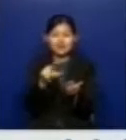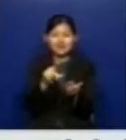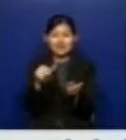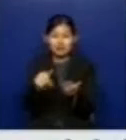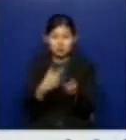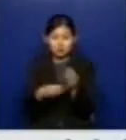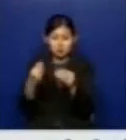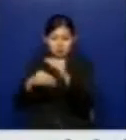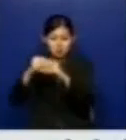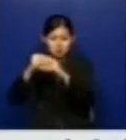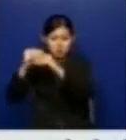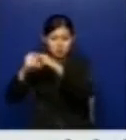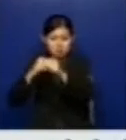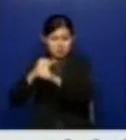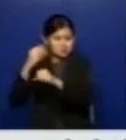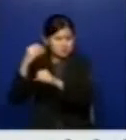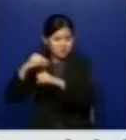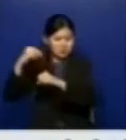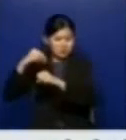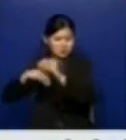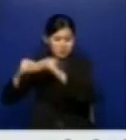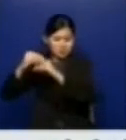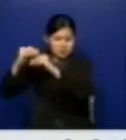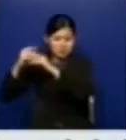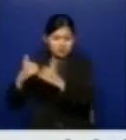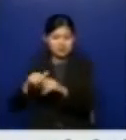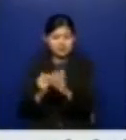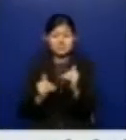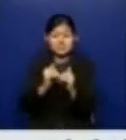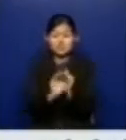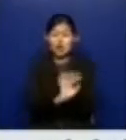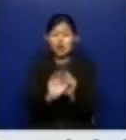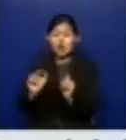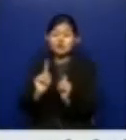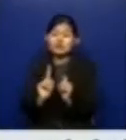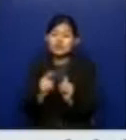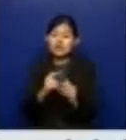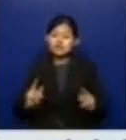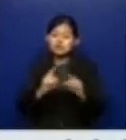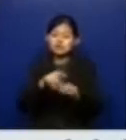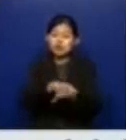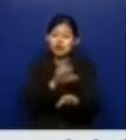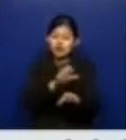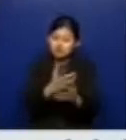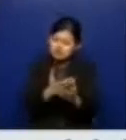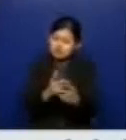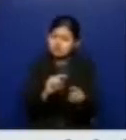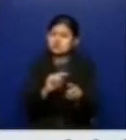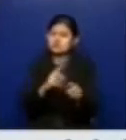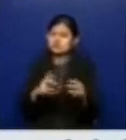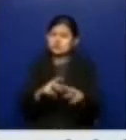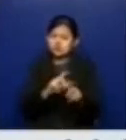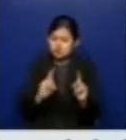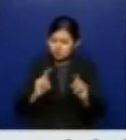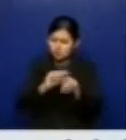ขึ้นทุกปีอันนี้คือสิทธิของท่านเองใช่ไหมกระทรวงทบวงกรมอื่นๆเขาได้น้อยกว่าท่าน